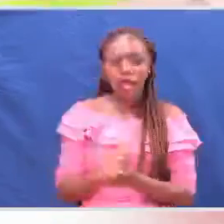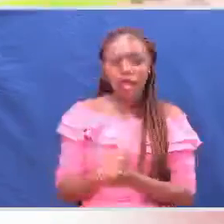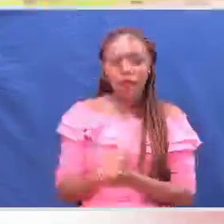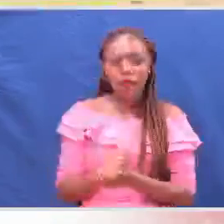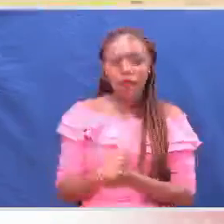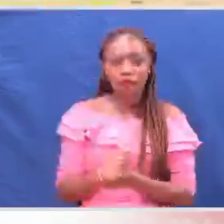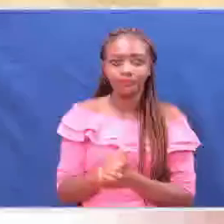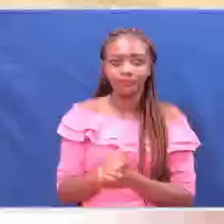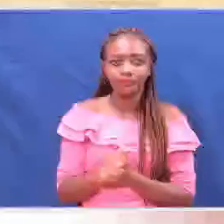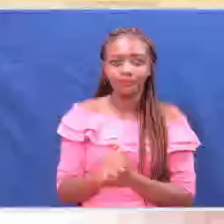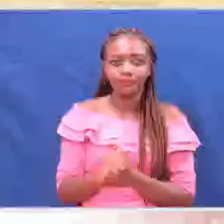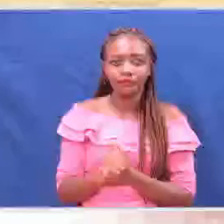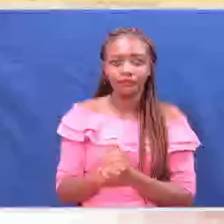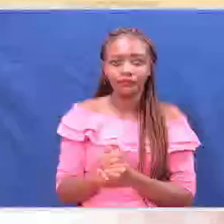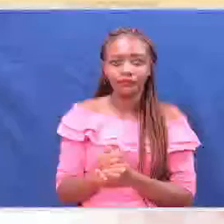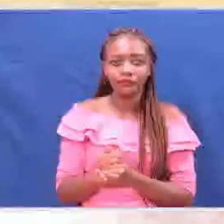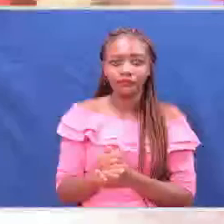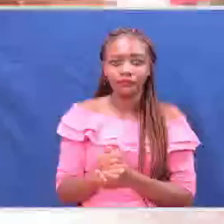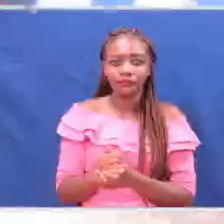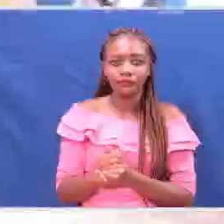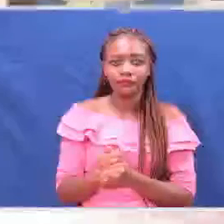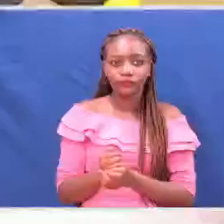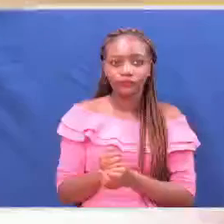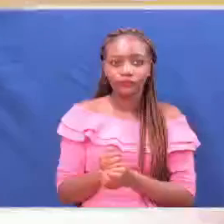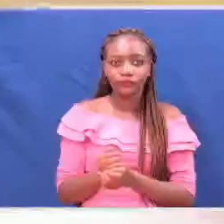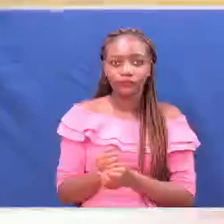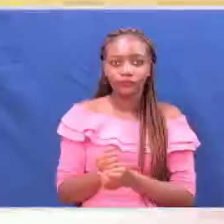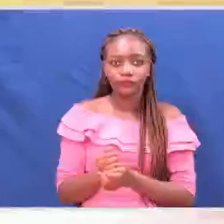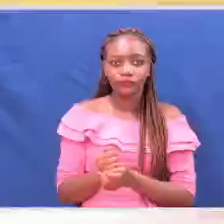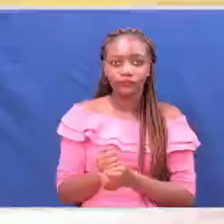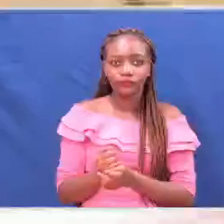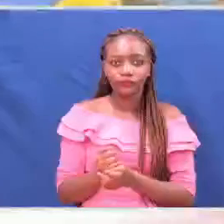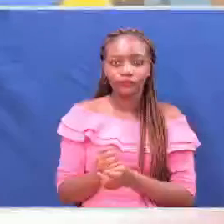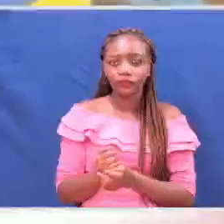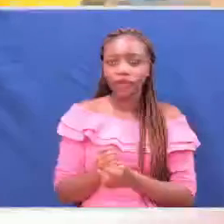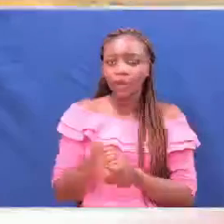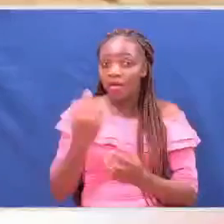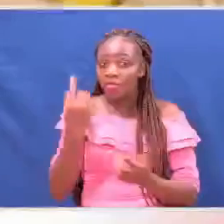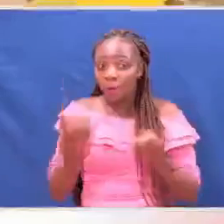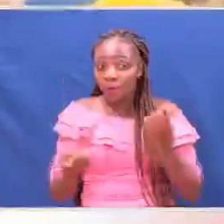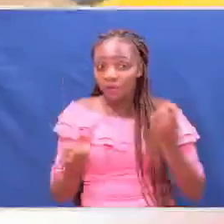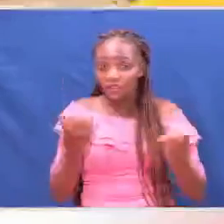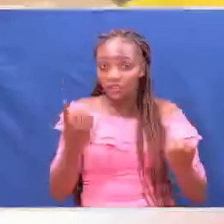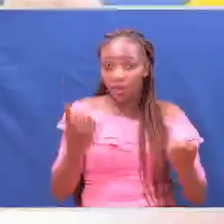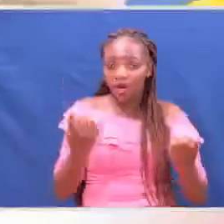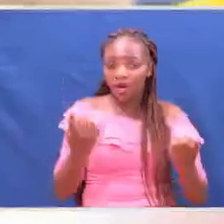The competition